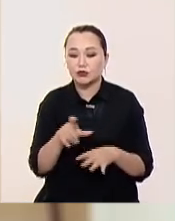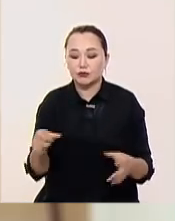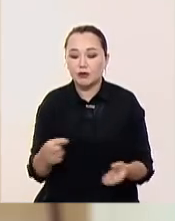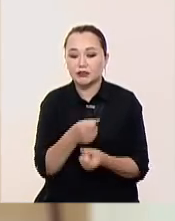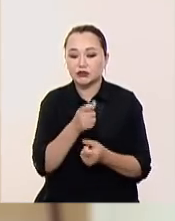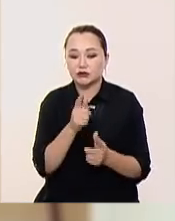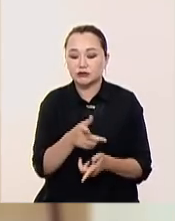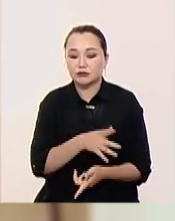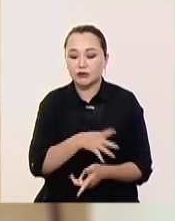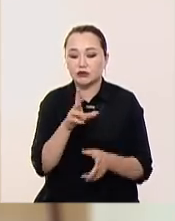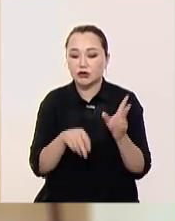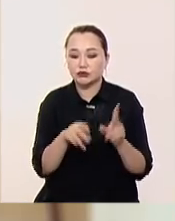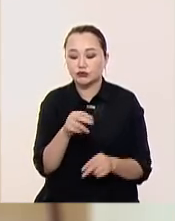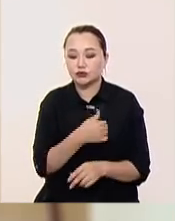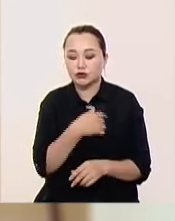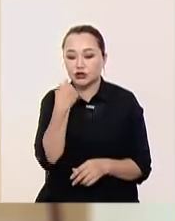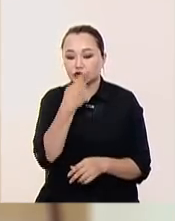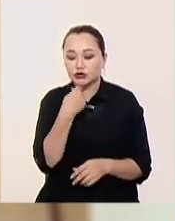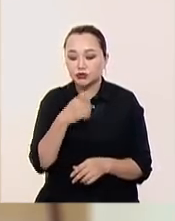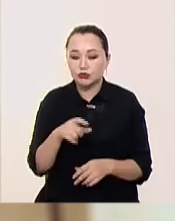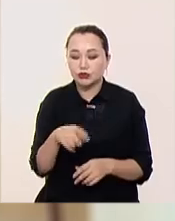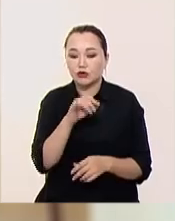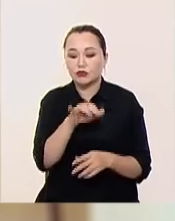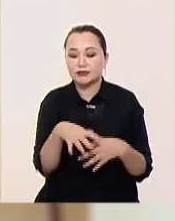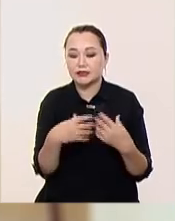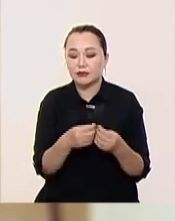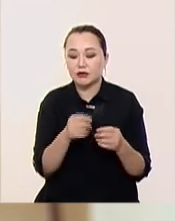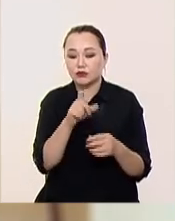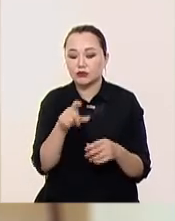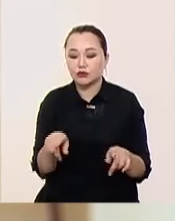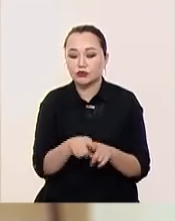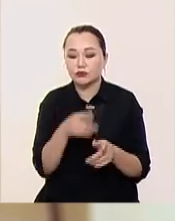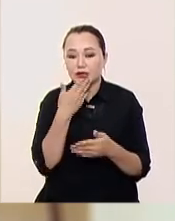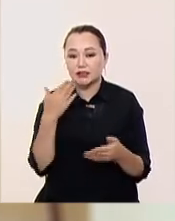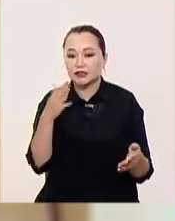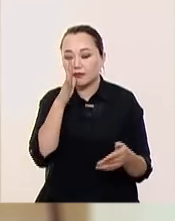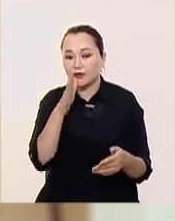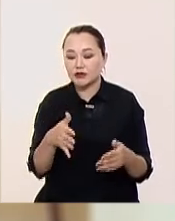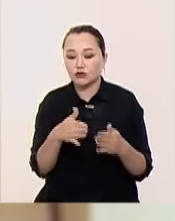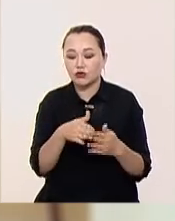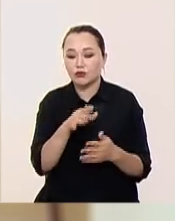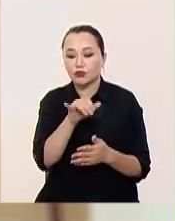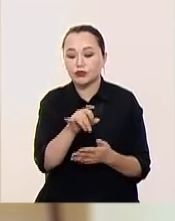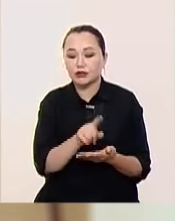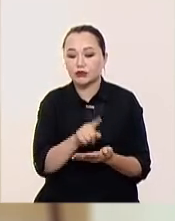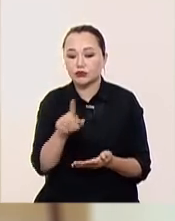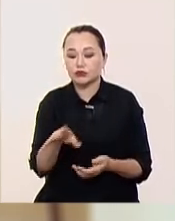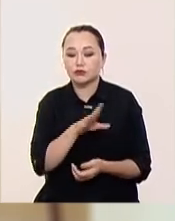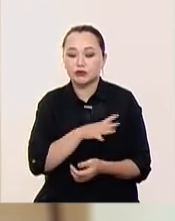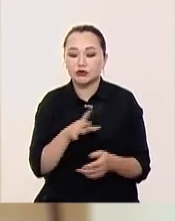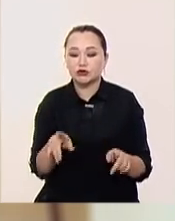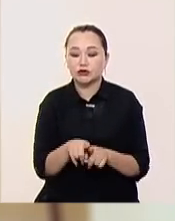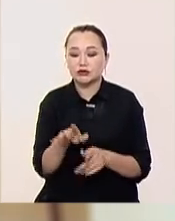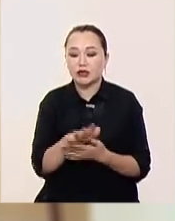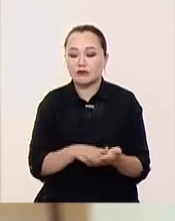қолдапты. Үміткерлердің жеке басында және оның жанұясындағы адамдарға соңғы 5 жыл көлемінде баспаналар болмау керек. Сондай-ақ